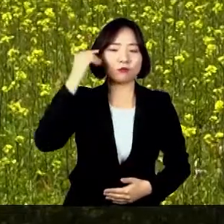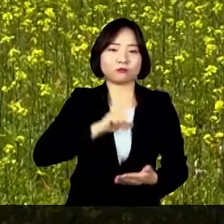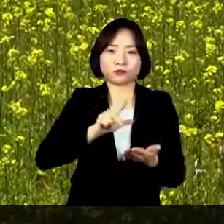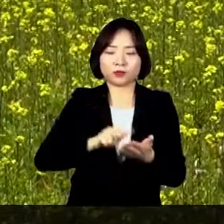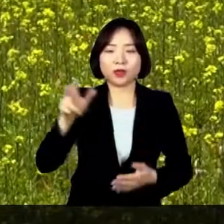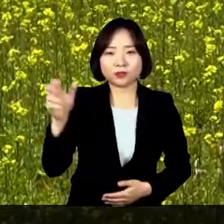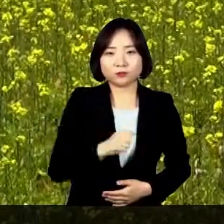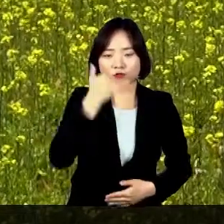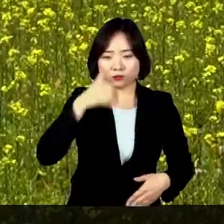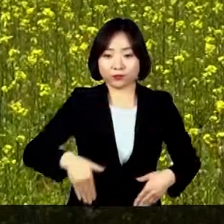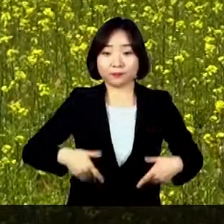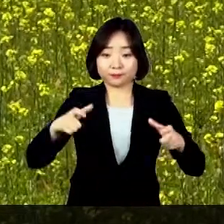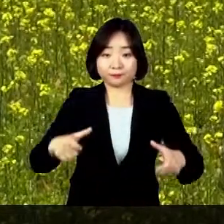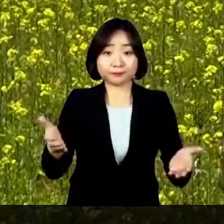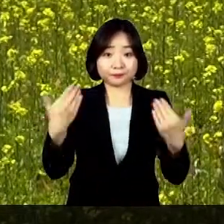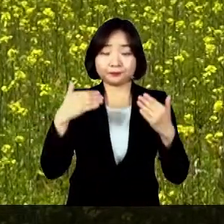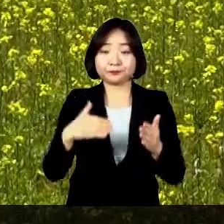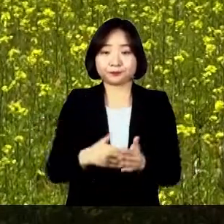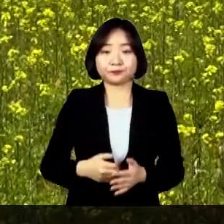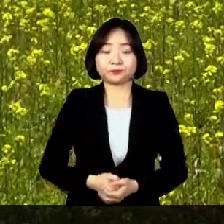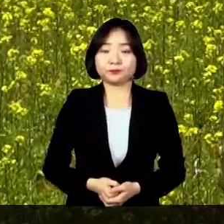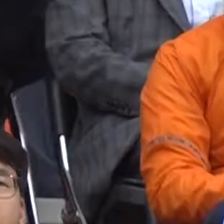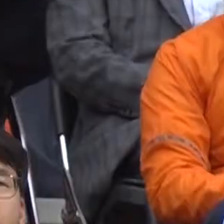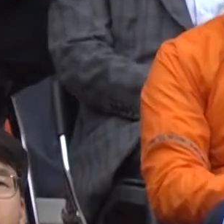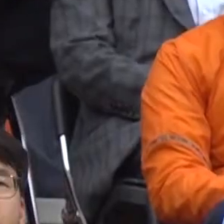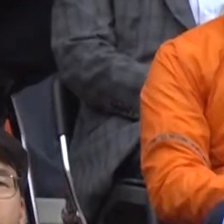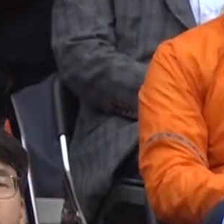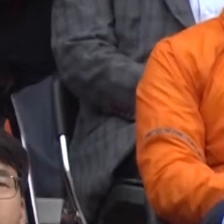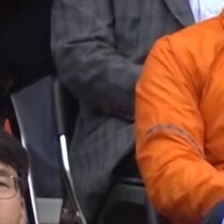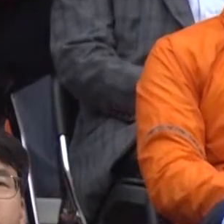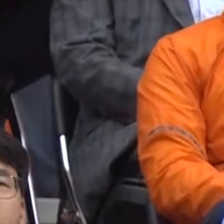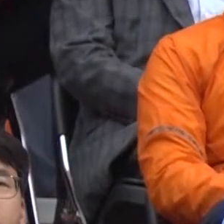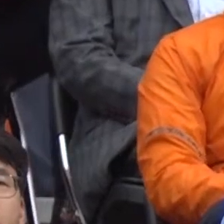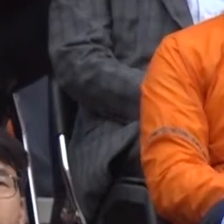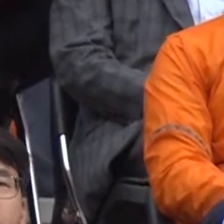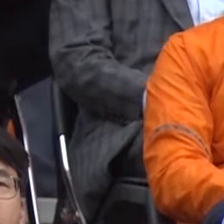아래 충청남도 일원에서 개최됐습니다.